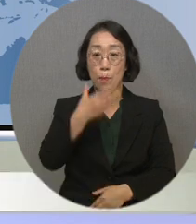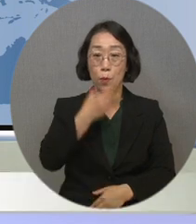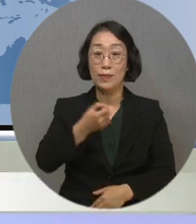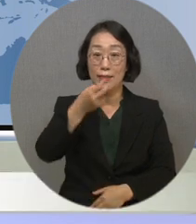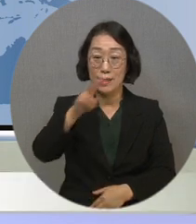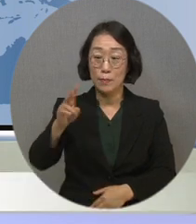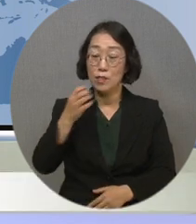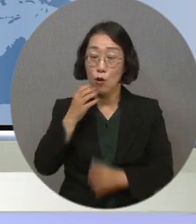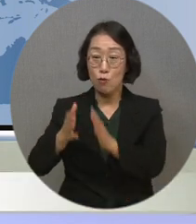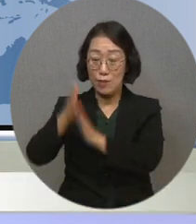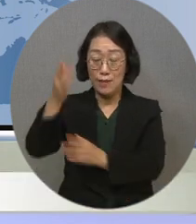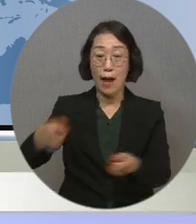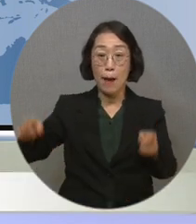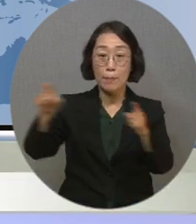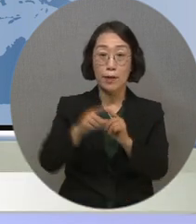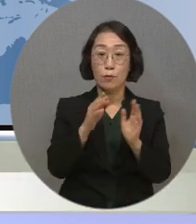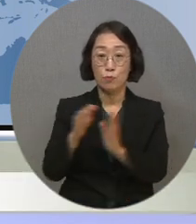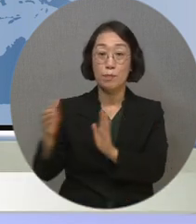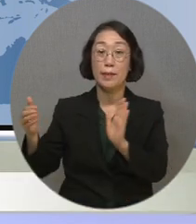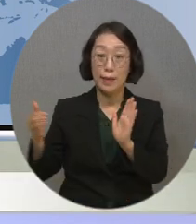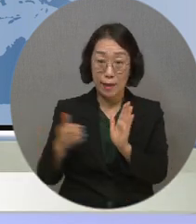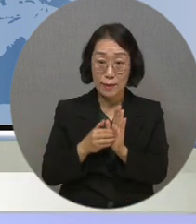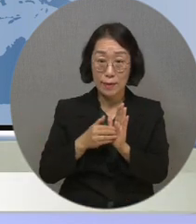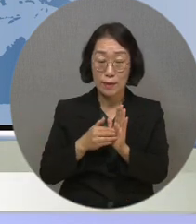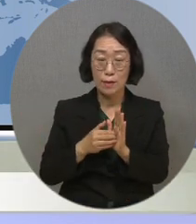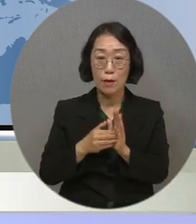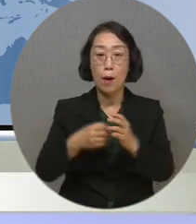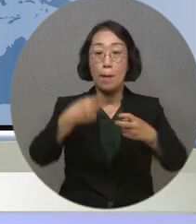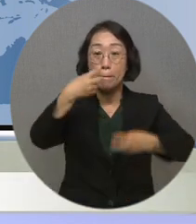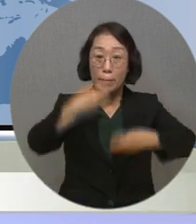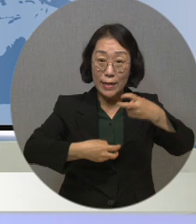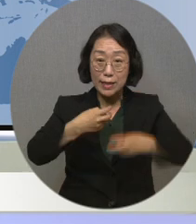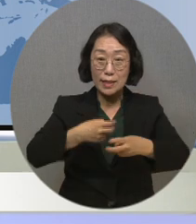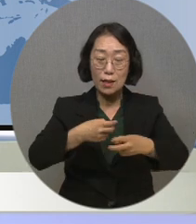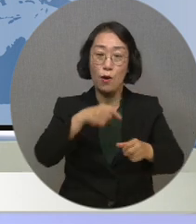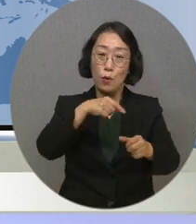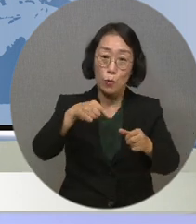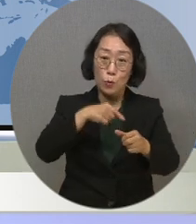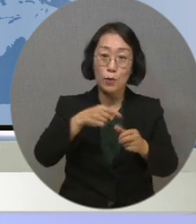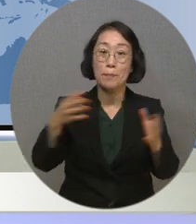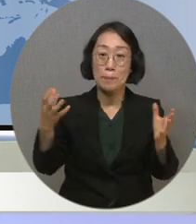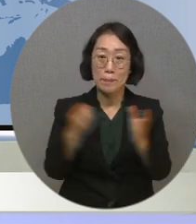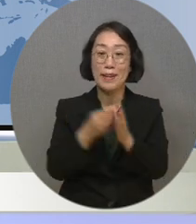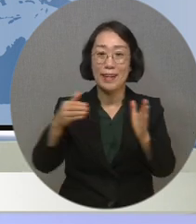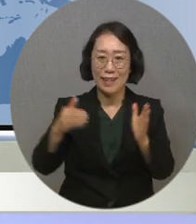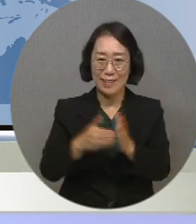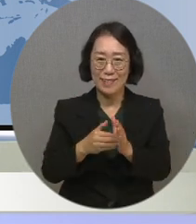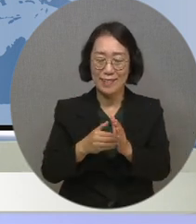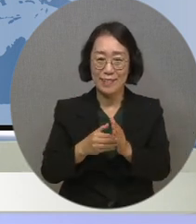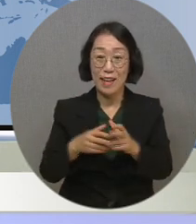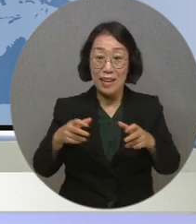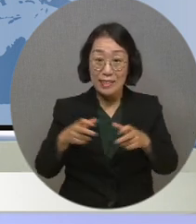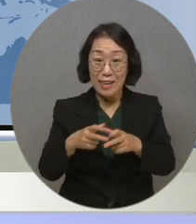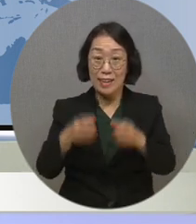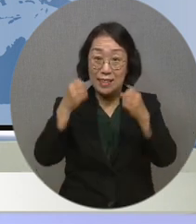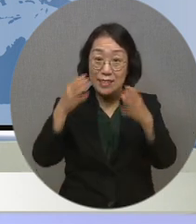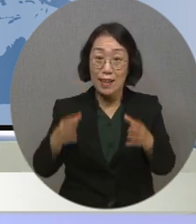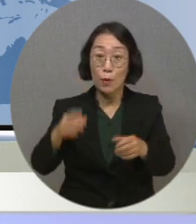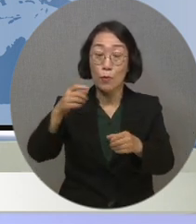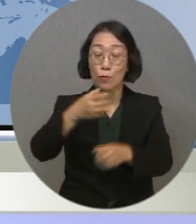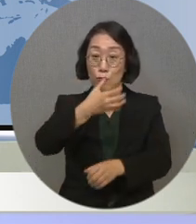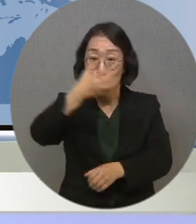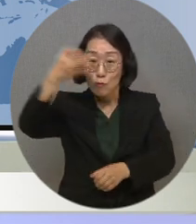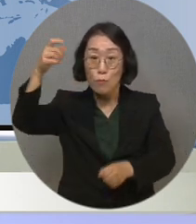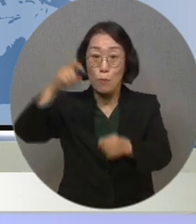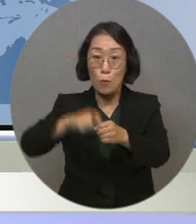복지TV와 서울시가 함께하는 장애인 미디어 크리에이터 양성 교육은 끝이 났지만 새로운 꿈을 향한 교육생들의 도전은